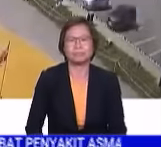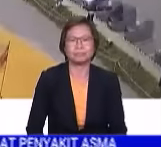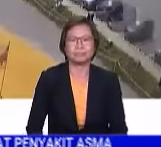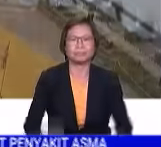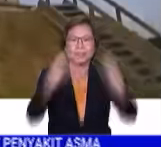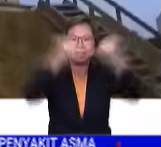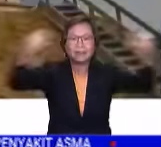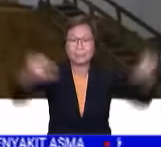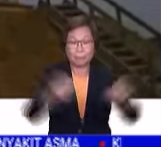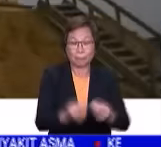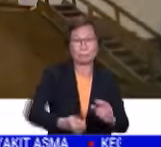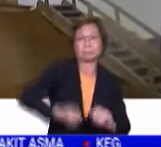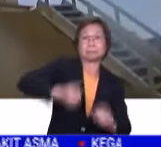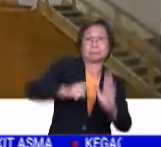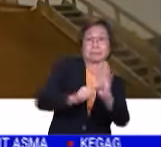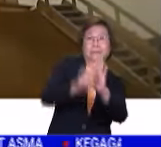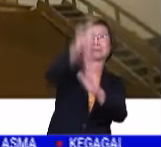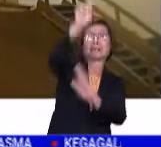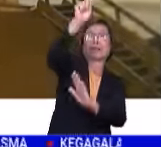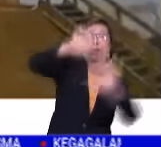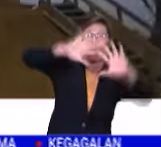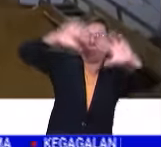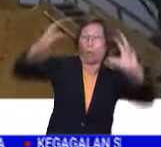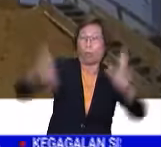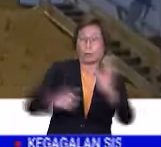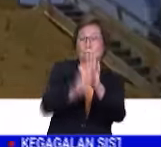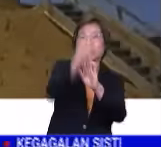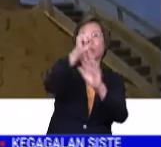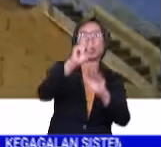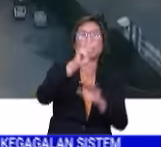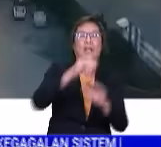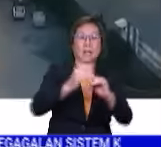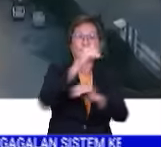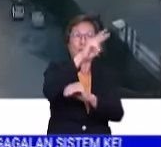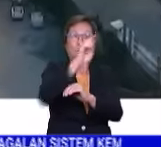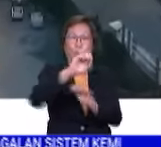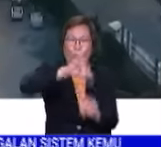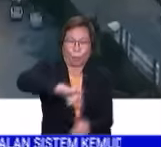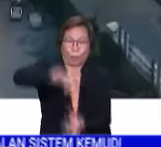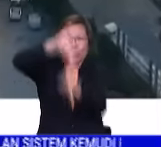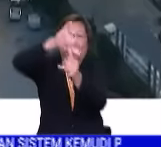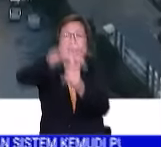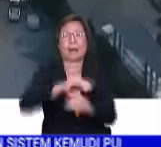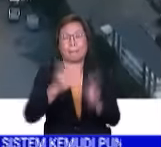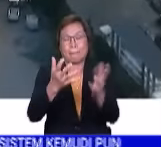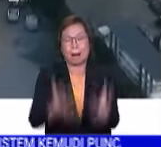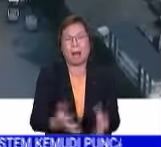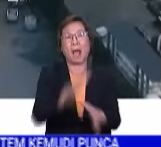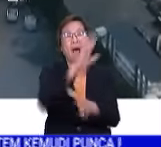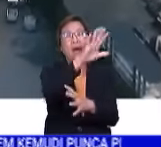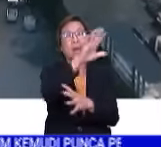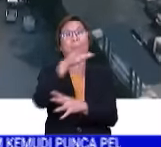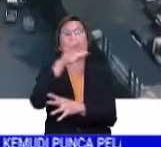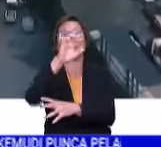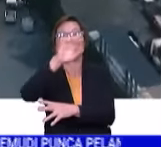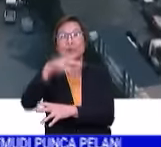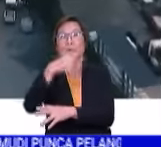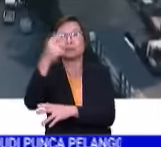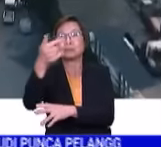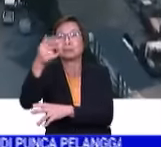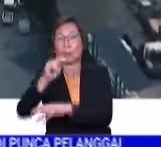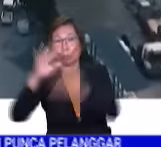Istana pasir tertinggi di dunia dengan ketinggian lebih 20 meter dan seberat hampir 5,000 tan mendapat tumpuan